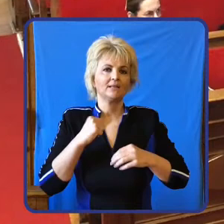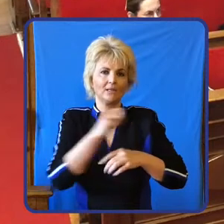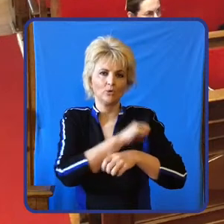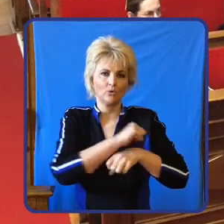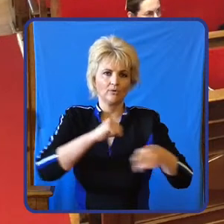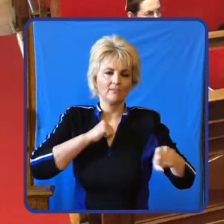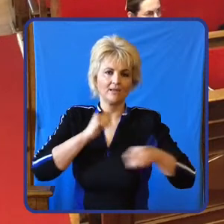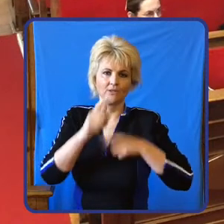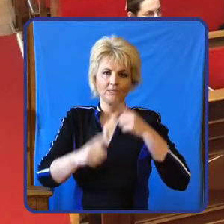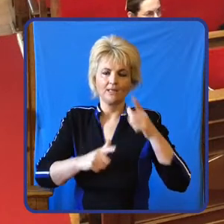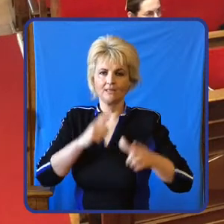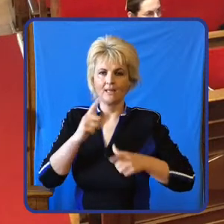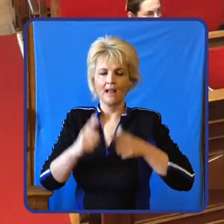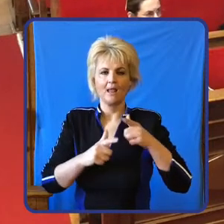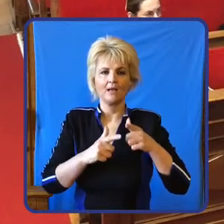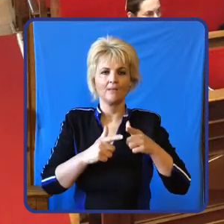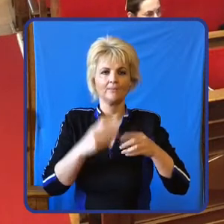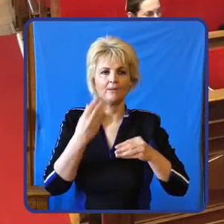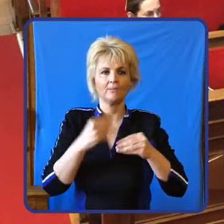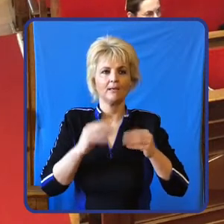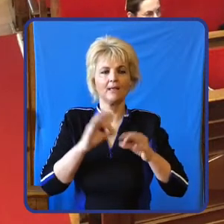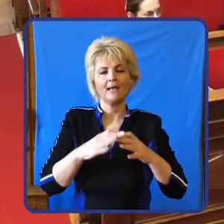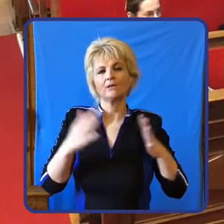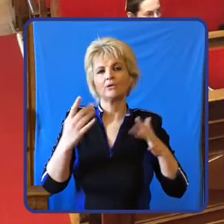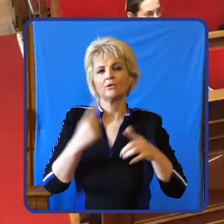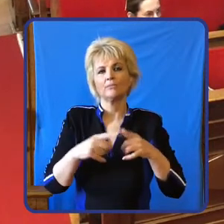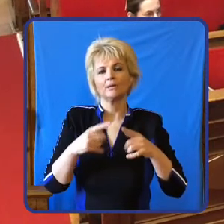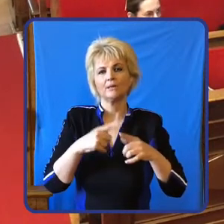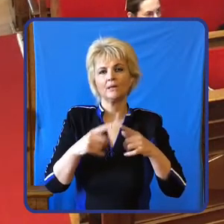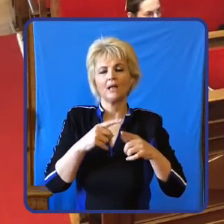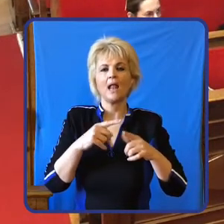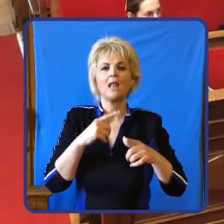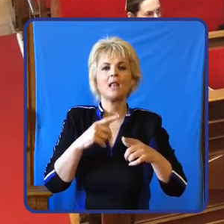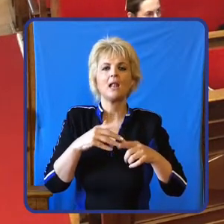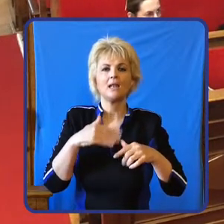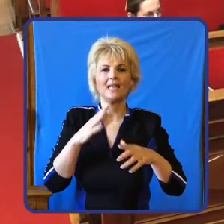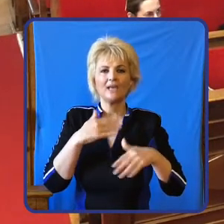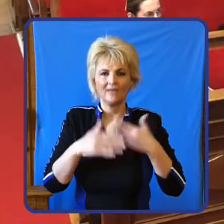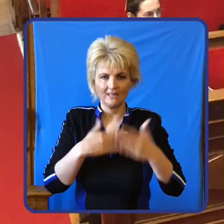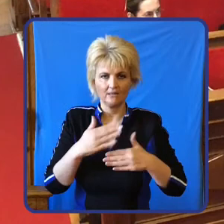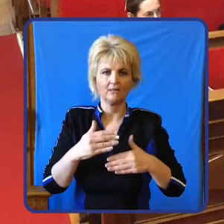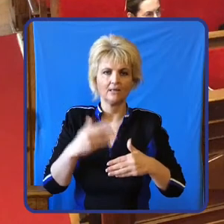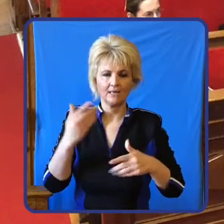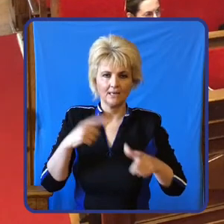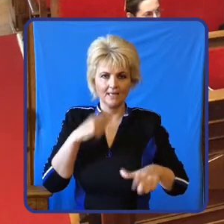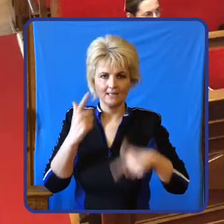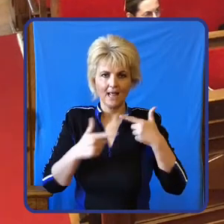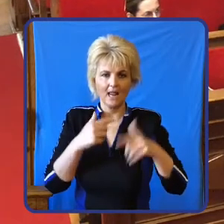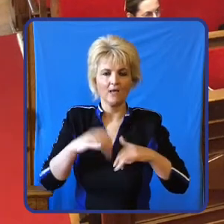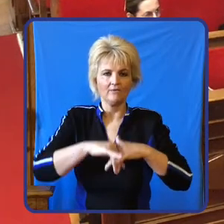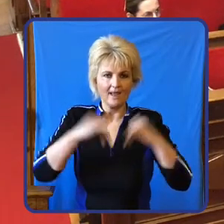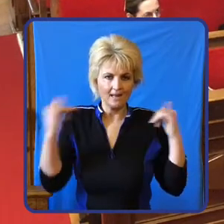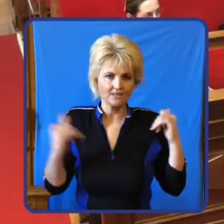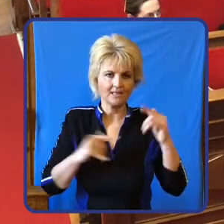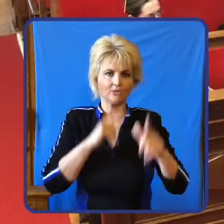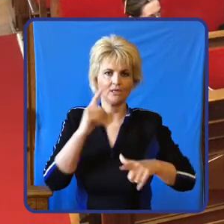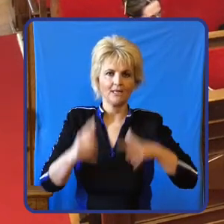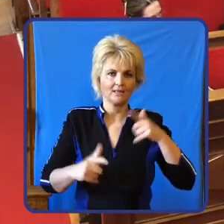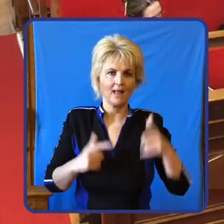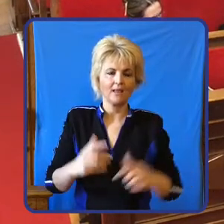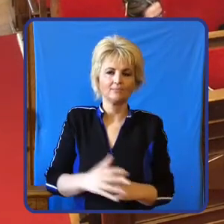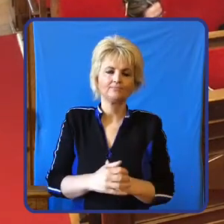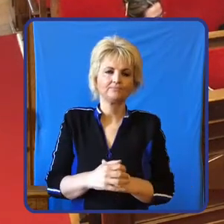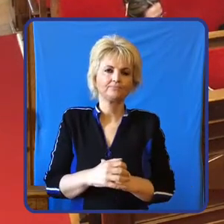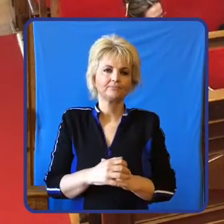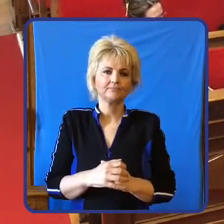hitelt. Tekintettel arra, hogy a legnagyobb része likvid hitelről beszél, vagy fejlesztési hitelről.